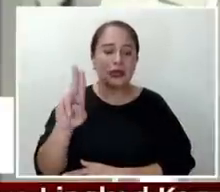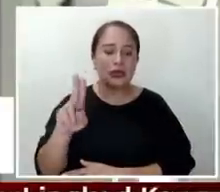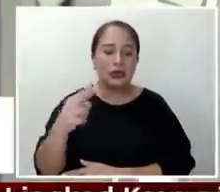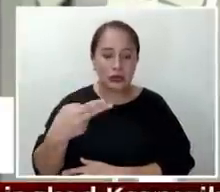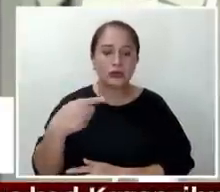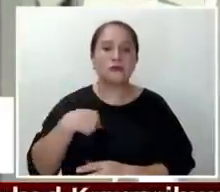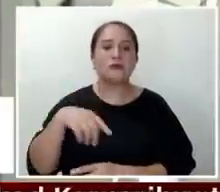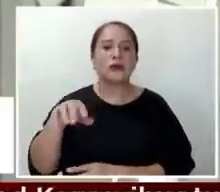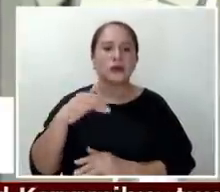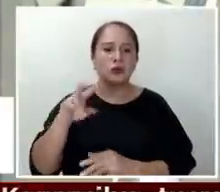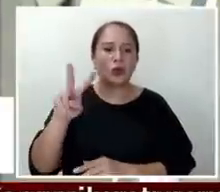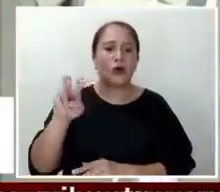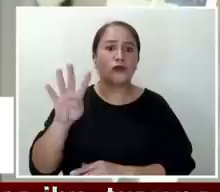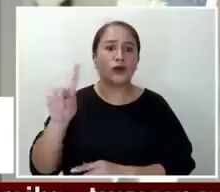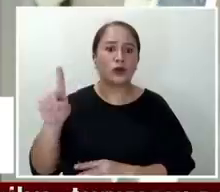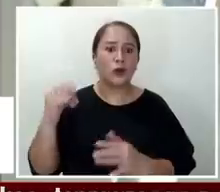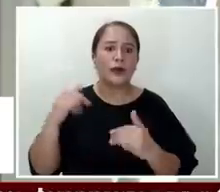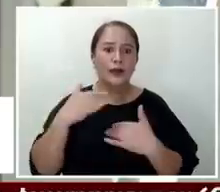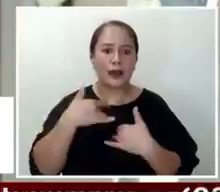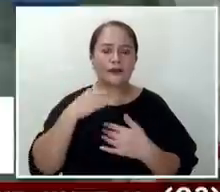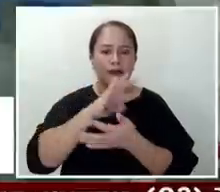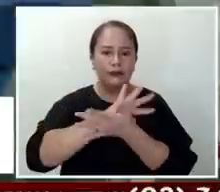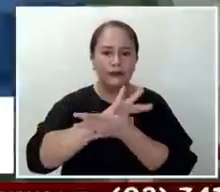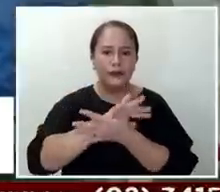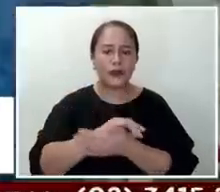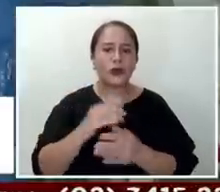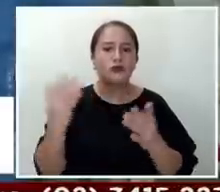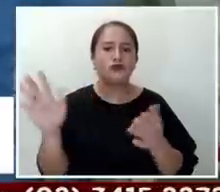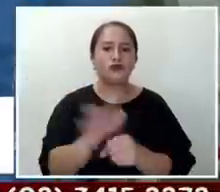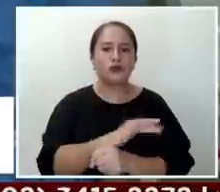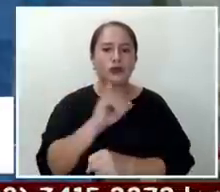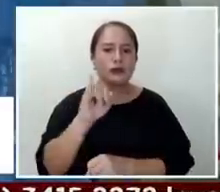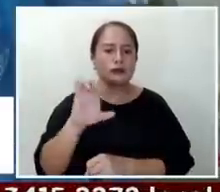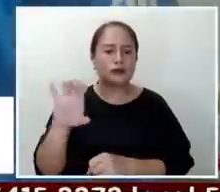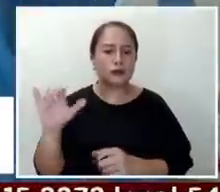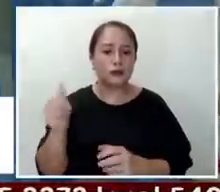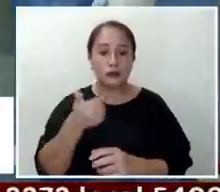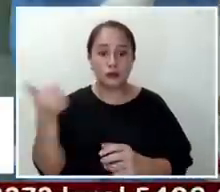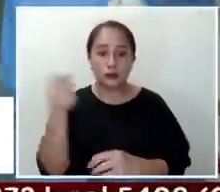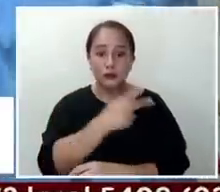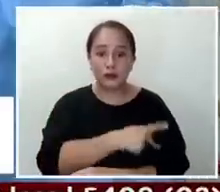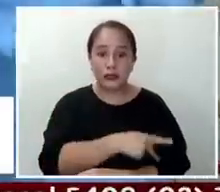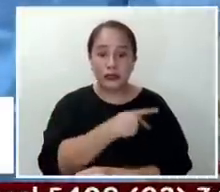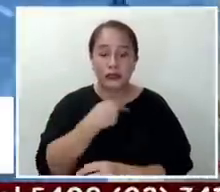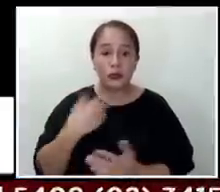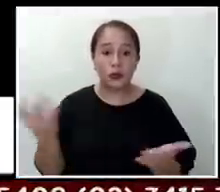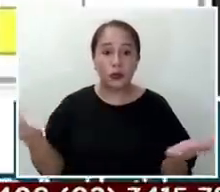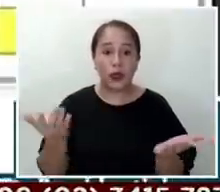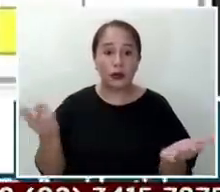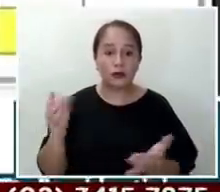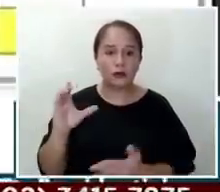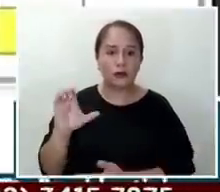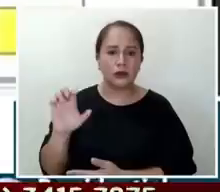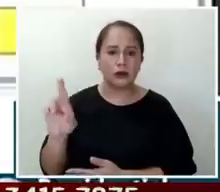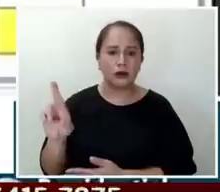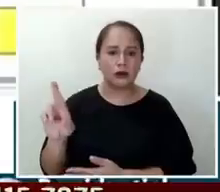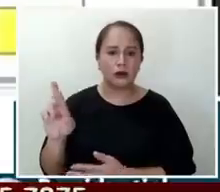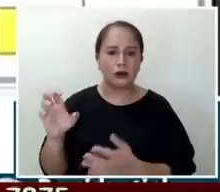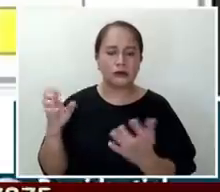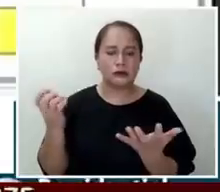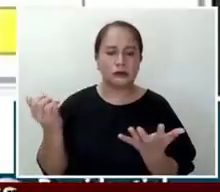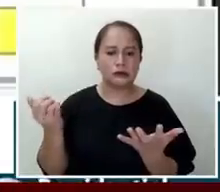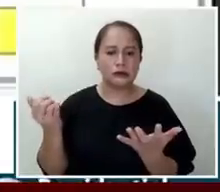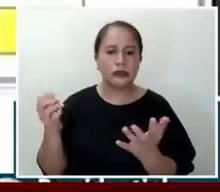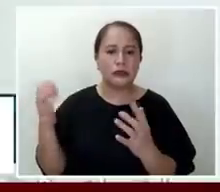mga pasyenteng may COVID. Puno na rin ang ICU at ang ibang mga pasyente nasa ER na lang. Ang magandang